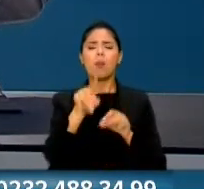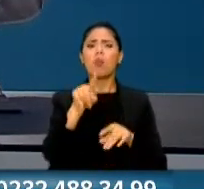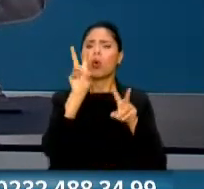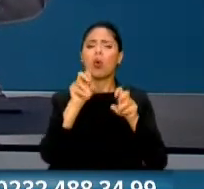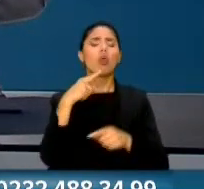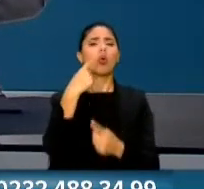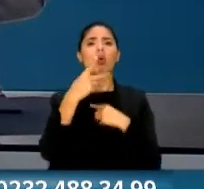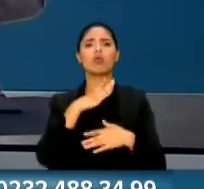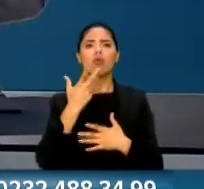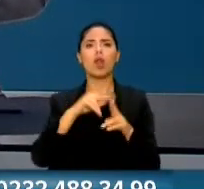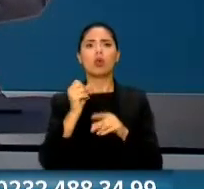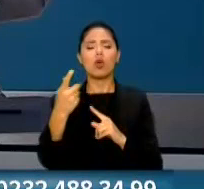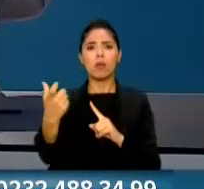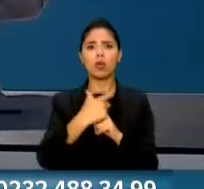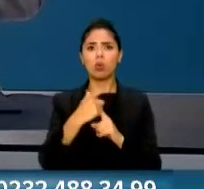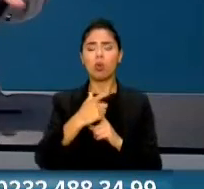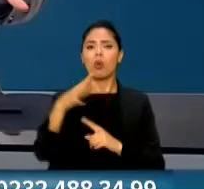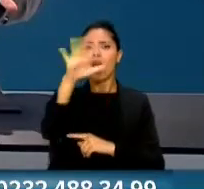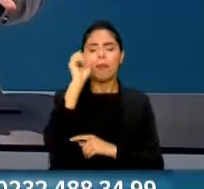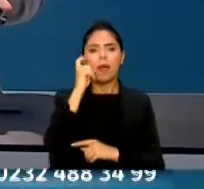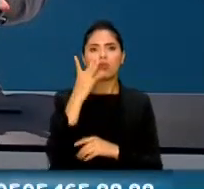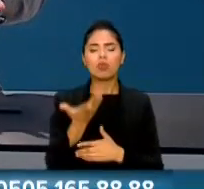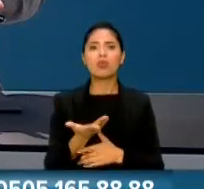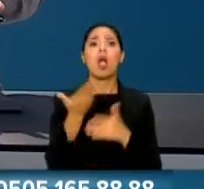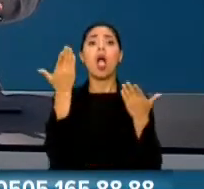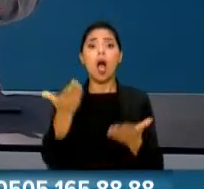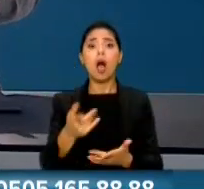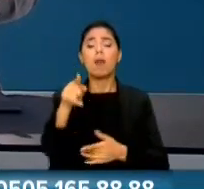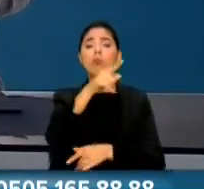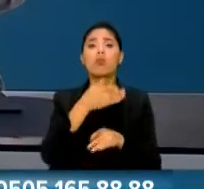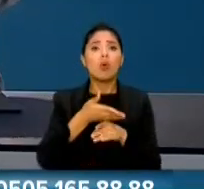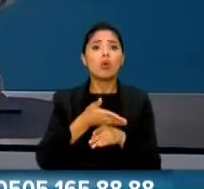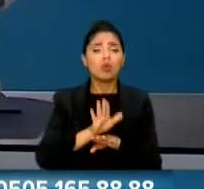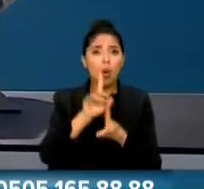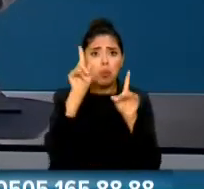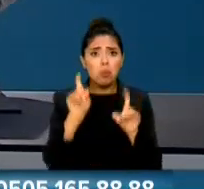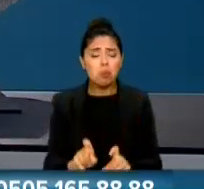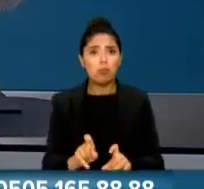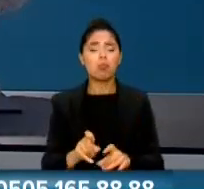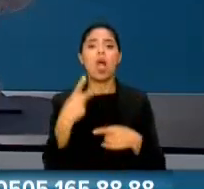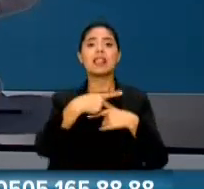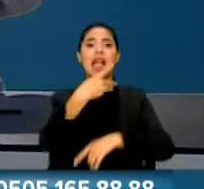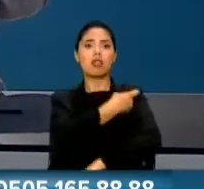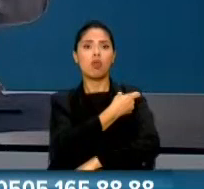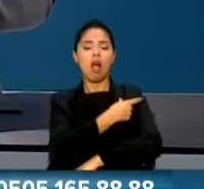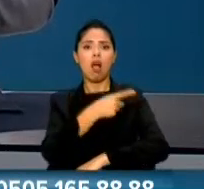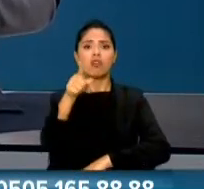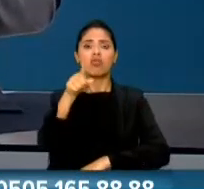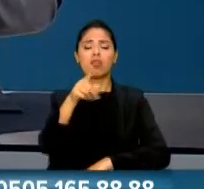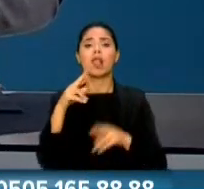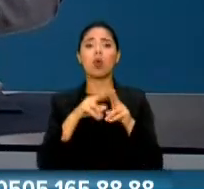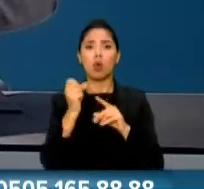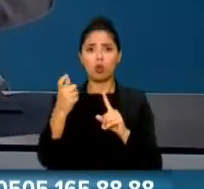konuşuyor tabi korna virüse karşı koruyucu beklentisi var bunun altında ama bu beklenti ne kadar doğru zatürre aşısı